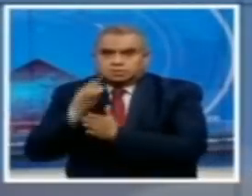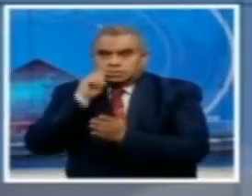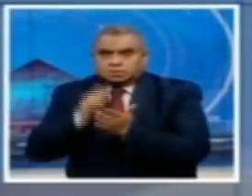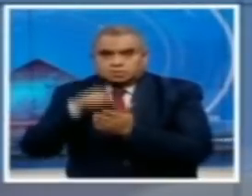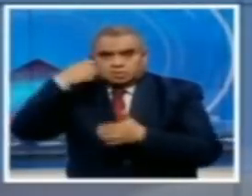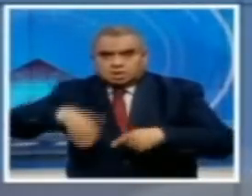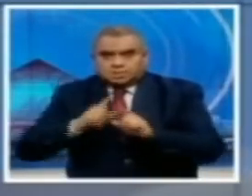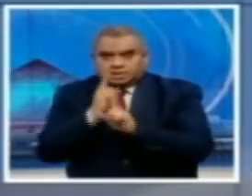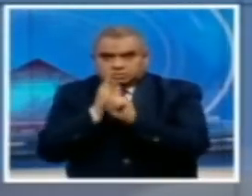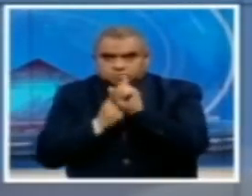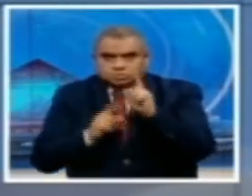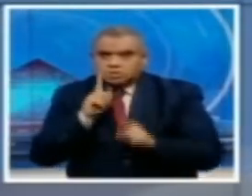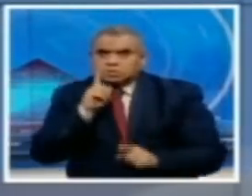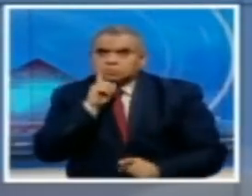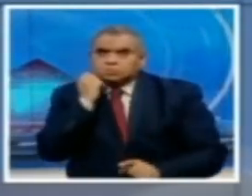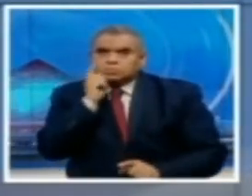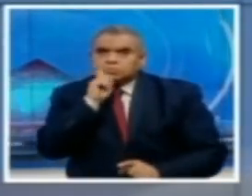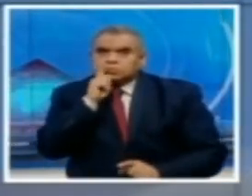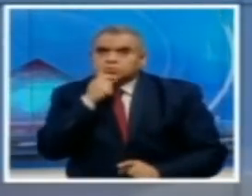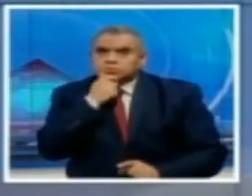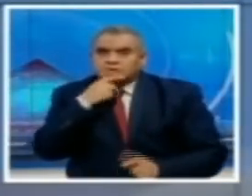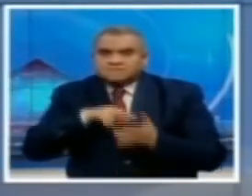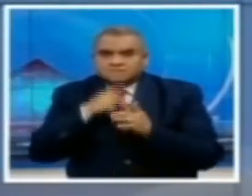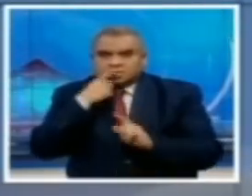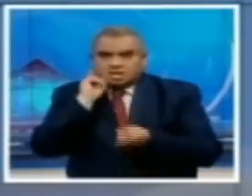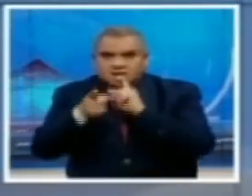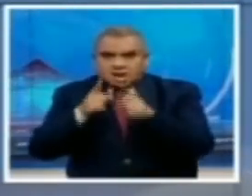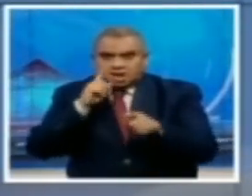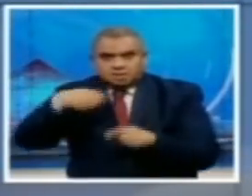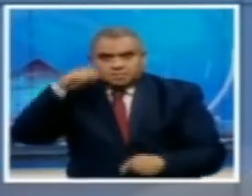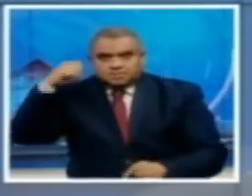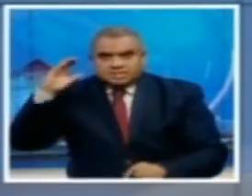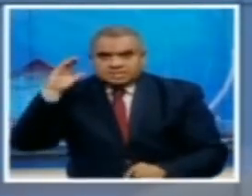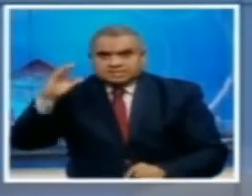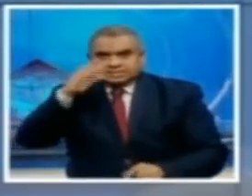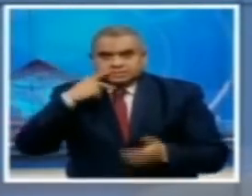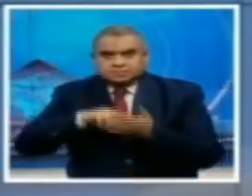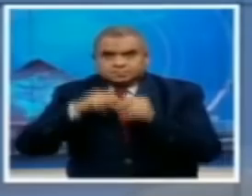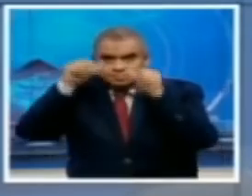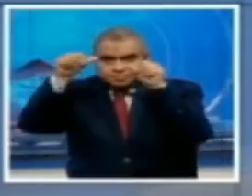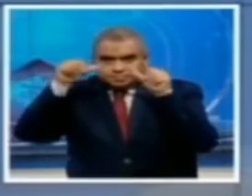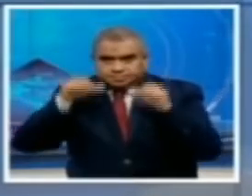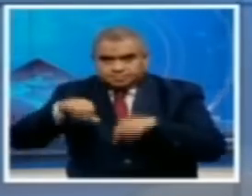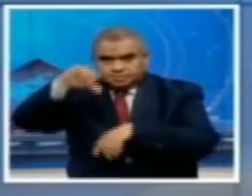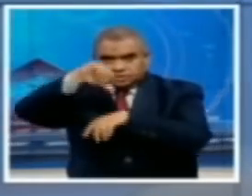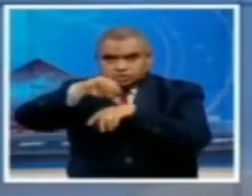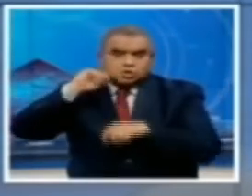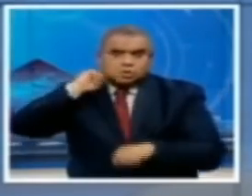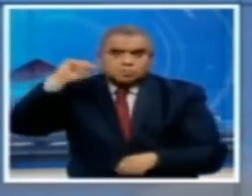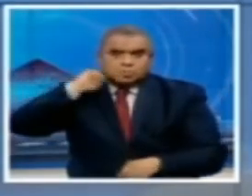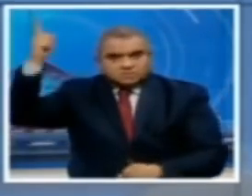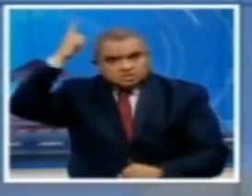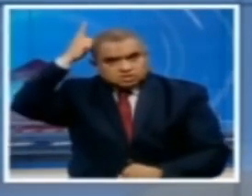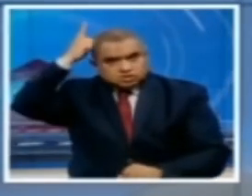أكد رئيس الوزراء دكتور مصطفى مدبولي أن هناك توجيهات من الرئيس عبد الفتاح السيسي بإعلان مدينة شرم الشيخ